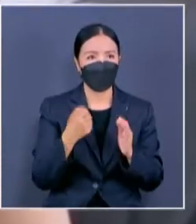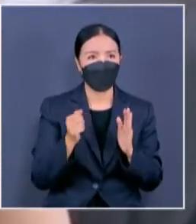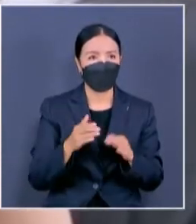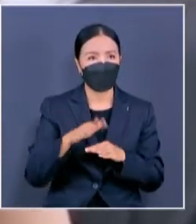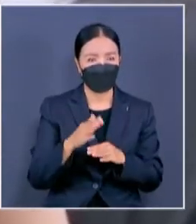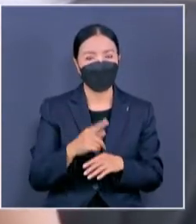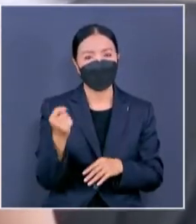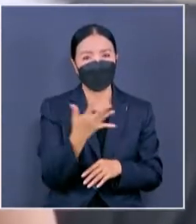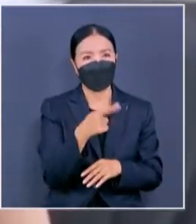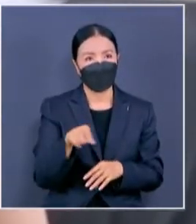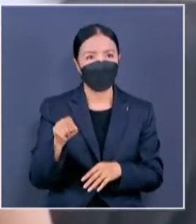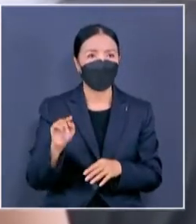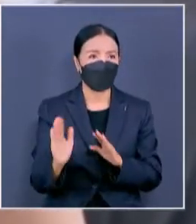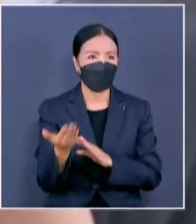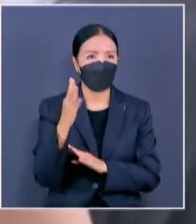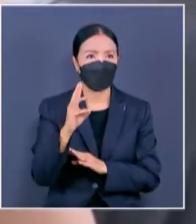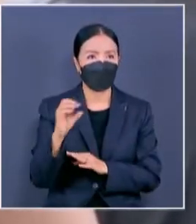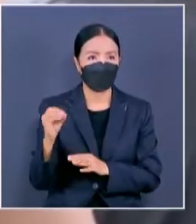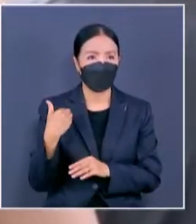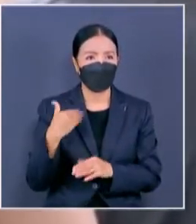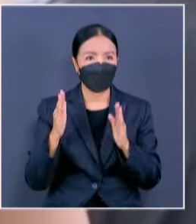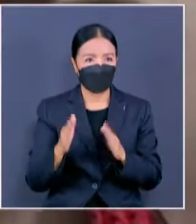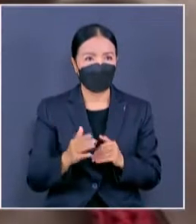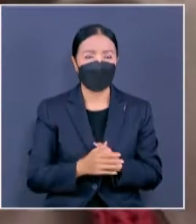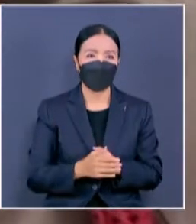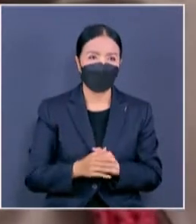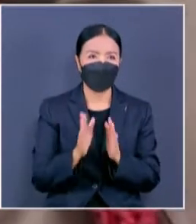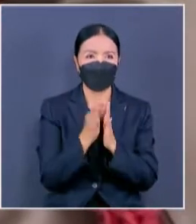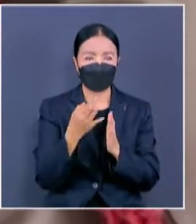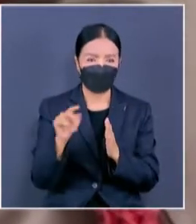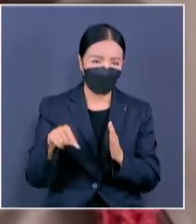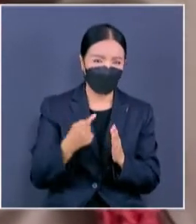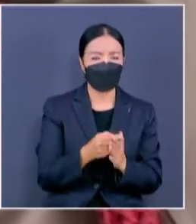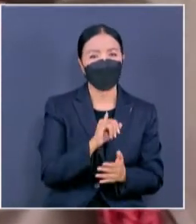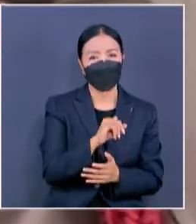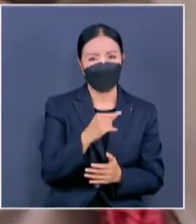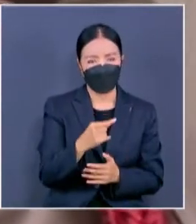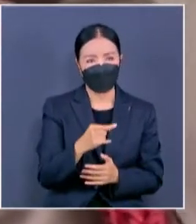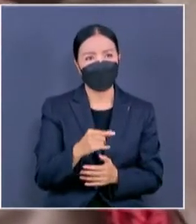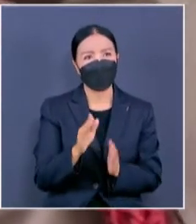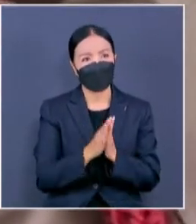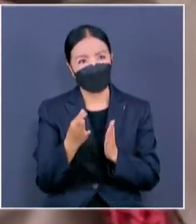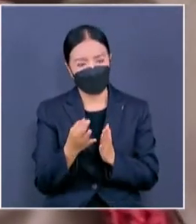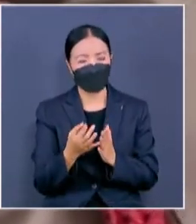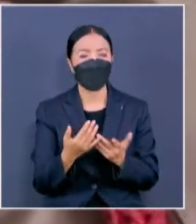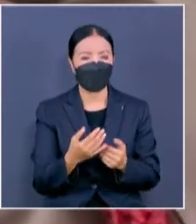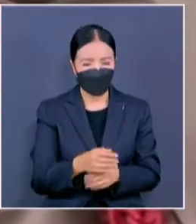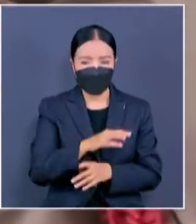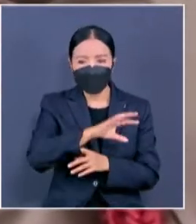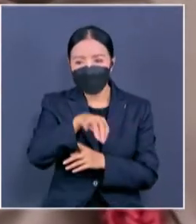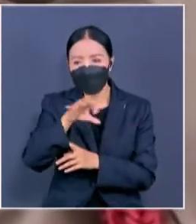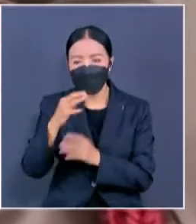มาณ 5:00 ถึง 6:00 โมงเมื่อวานนี้ค่ะมีคนแฮกเข้ามาใน Facebook และ IG แล้วก็หลอกให้คนอื่นนั้นโอนเ